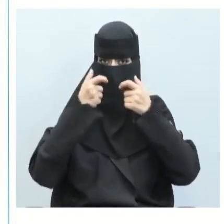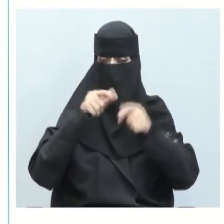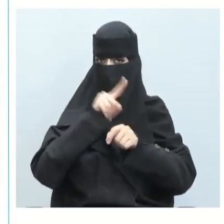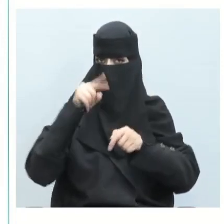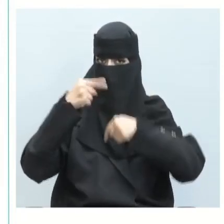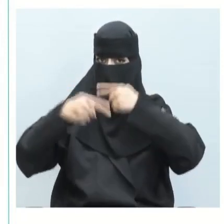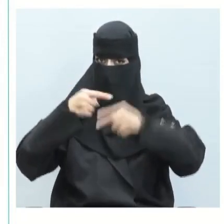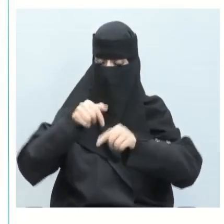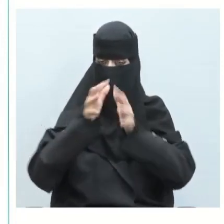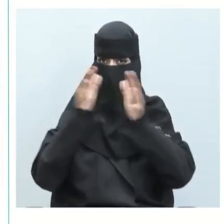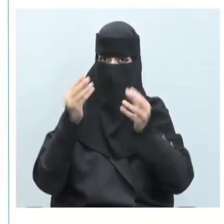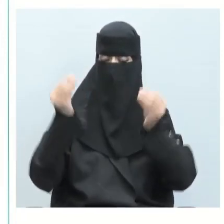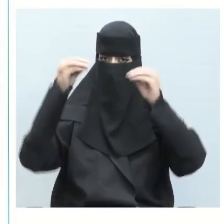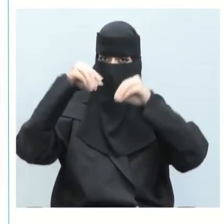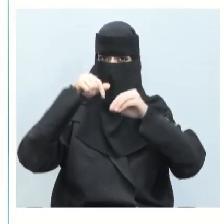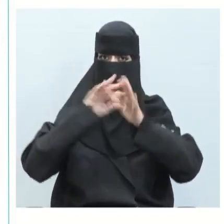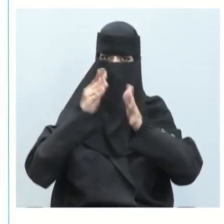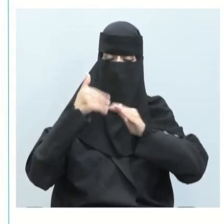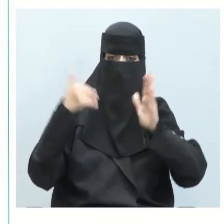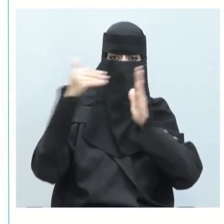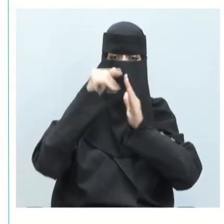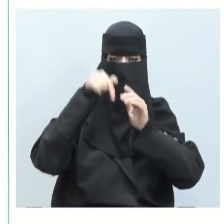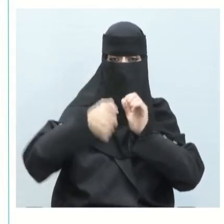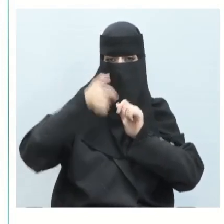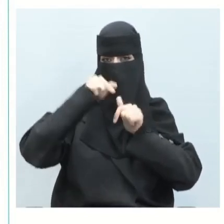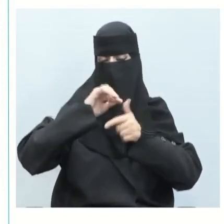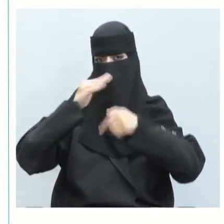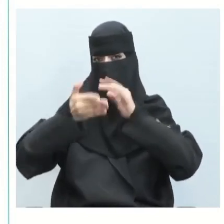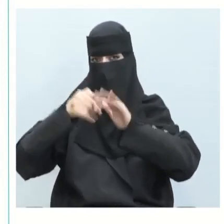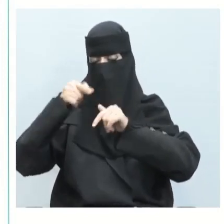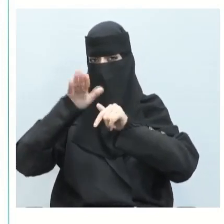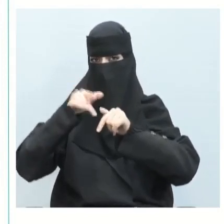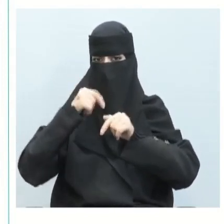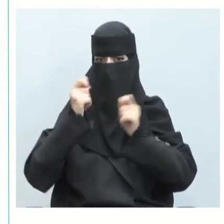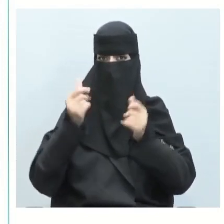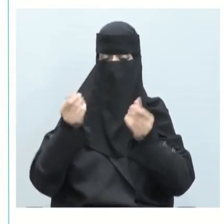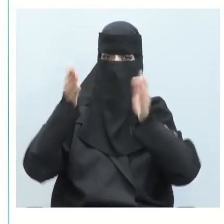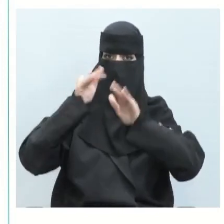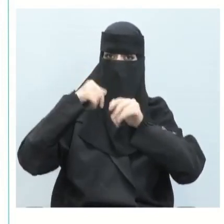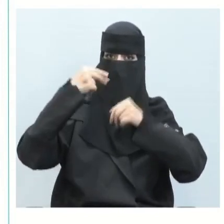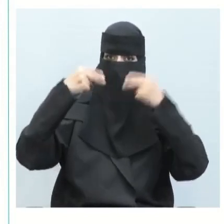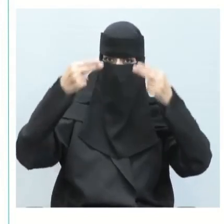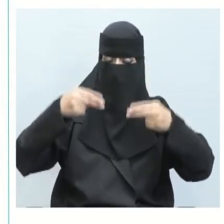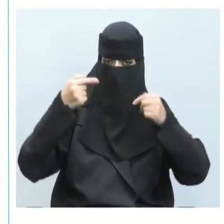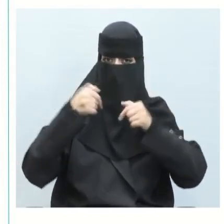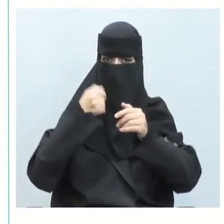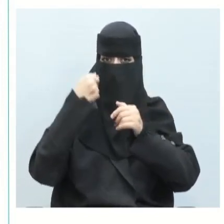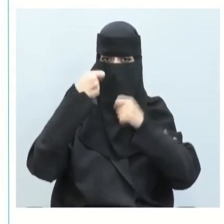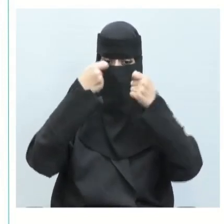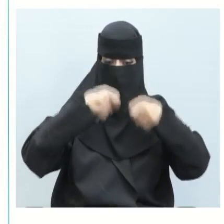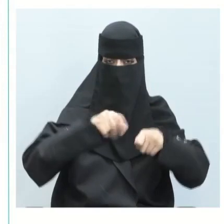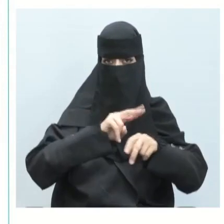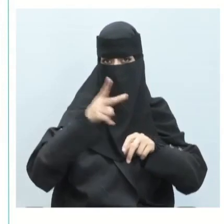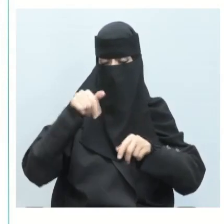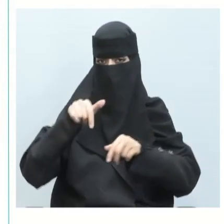لا يكون دائما على تعظيم الربح او حتى على تحقيقه وانما لنجعل هنالك ايراد اعلى في الفعاليه وتدفقات